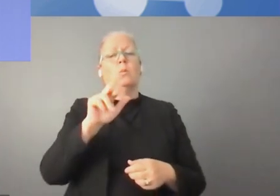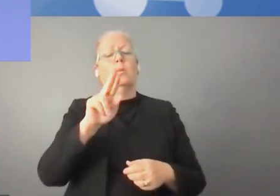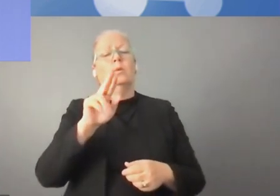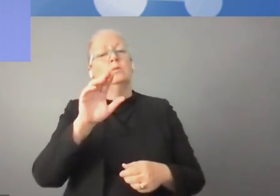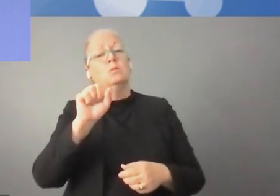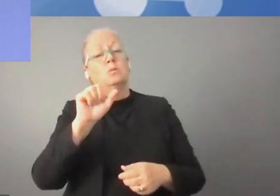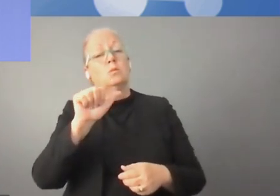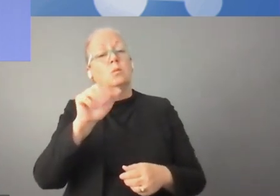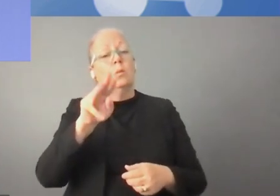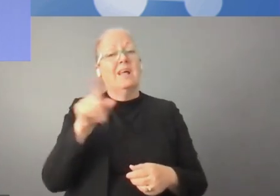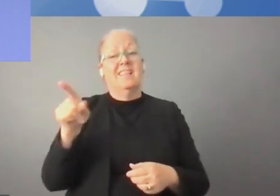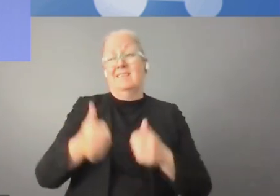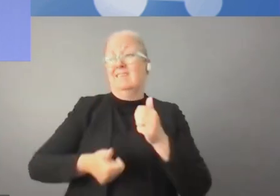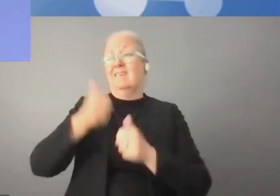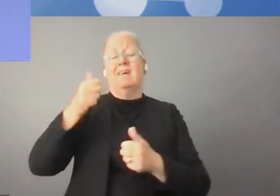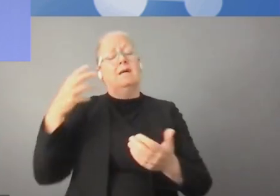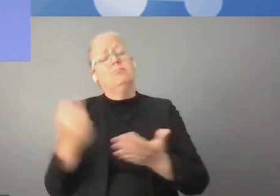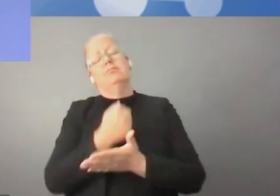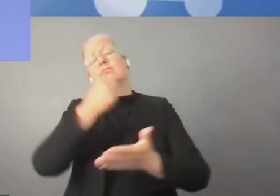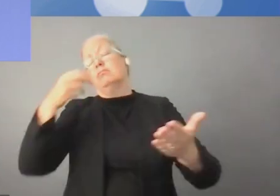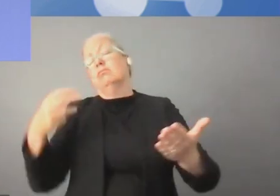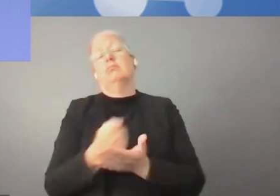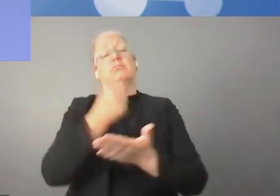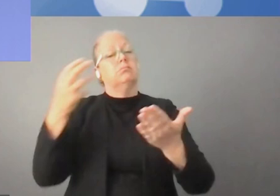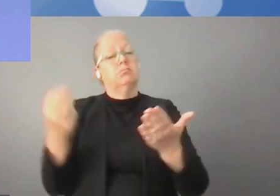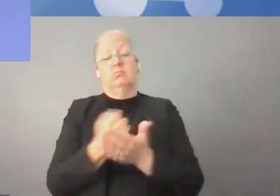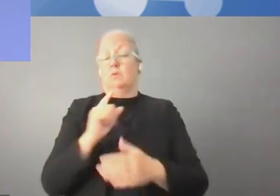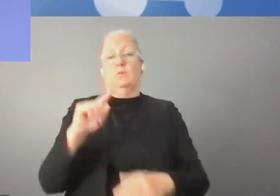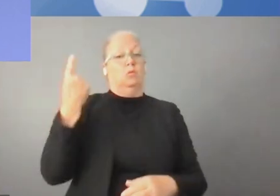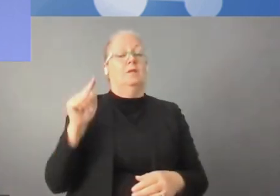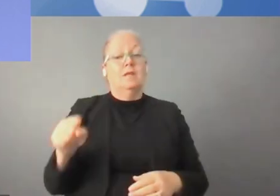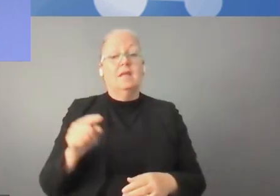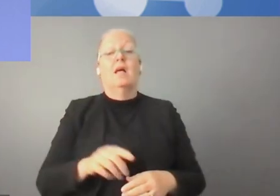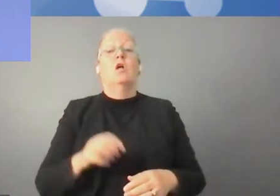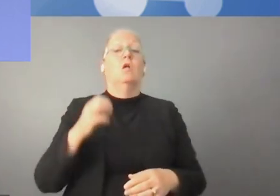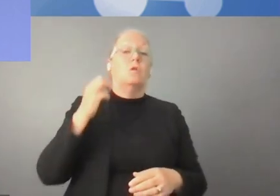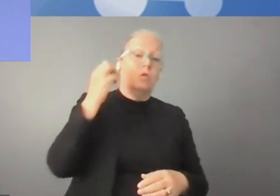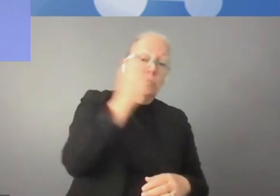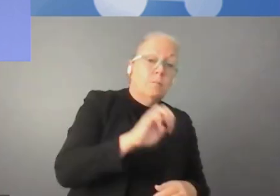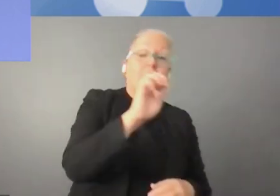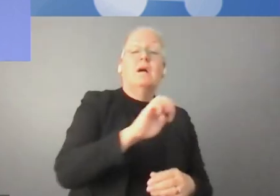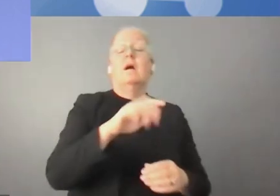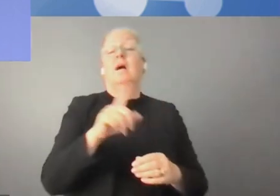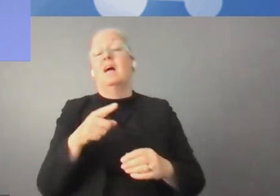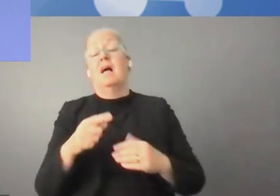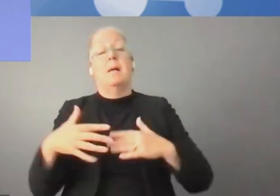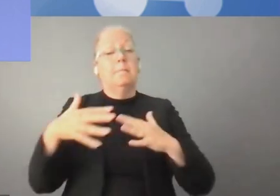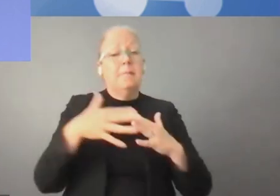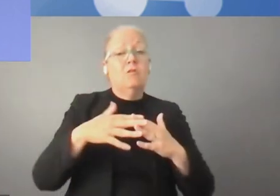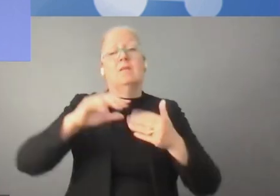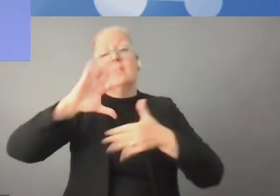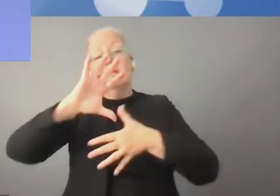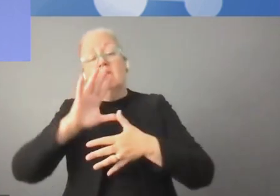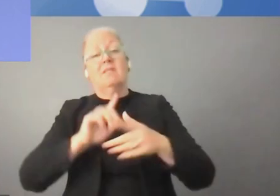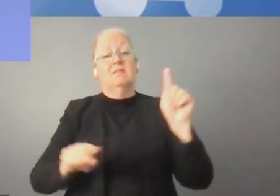roku 2010, kiedy wystąpił podczas najbardziej prestiżowego